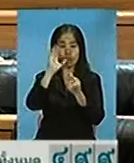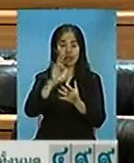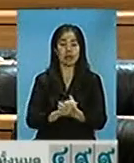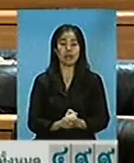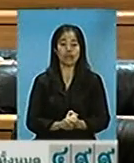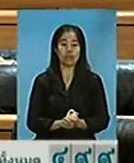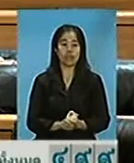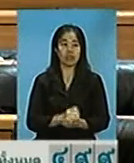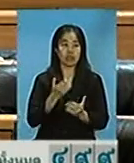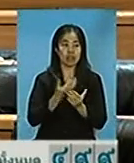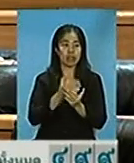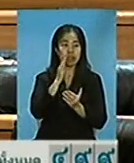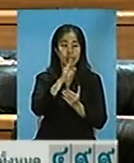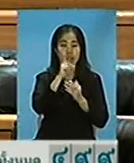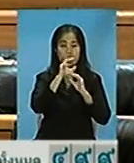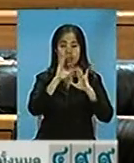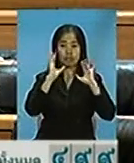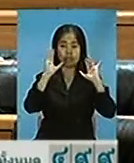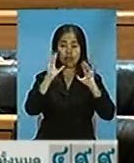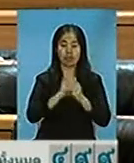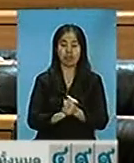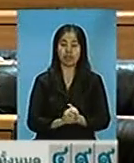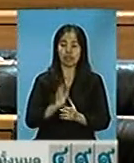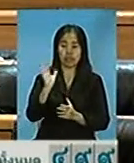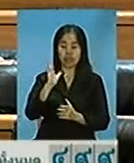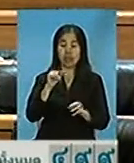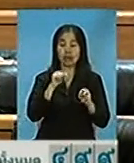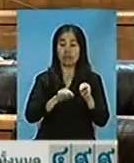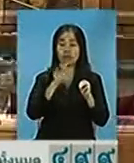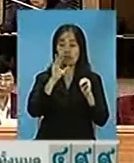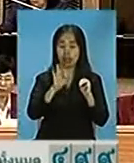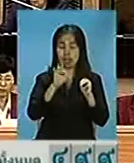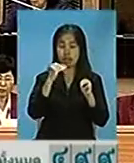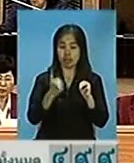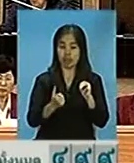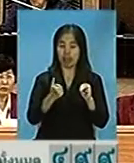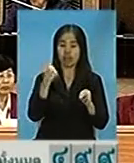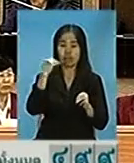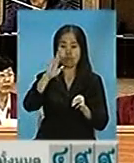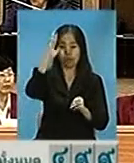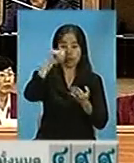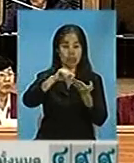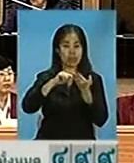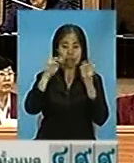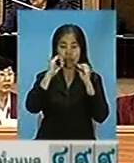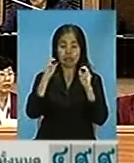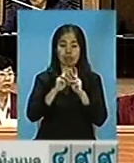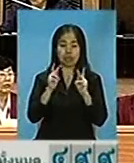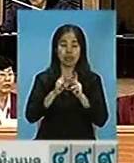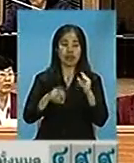เงินจากทางรัฐบาล ท่านสมบูรณ์นะมาตรา9เนี่ยนะไม่มีผู้ขอไปติดแต่คณะกรรมการเพิ่ม